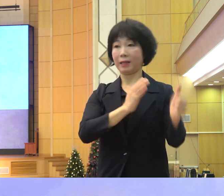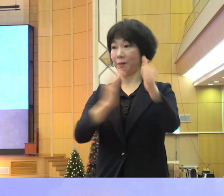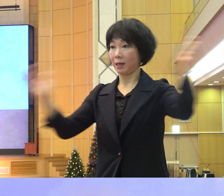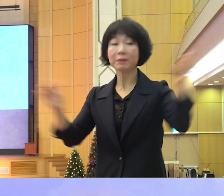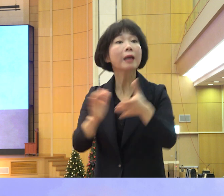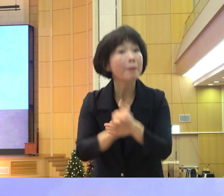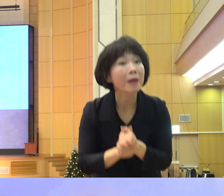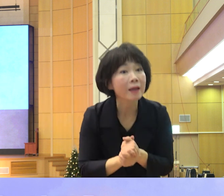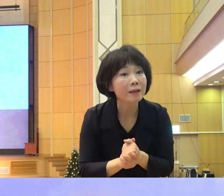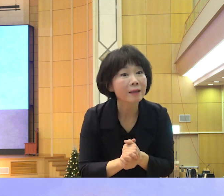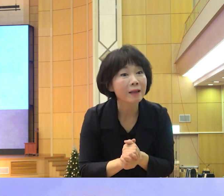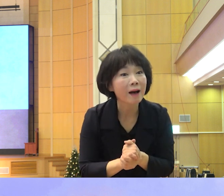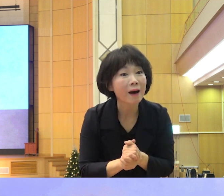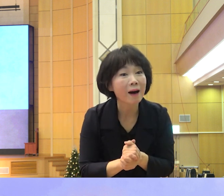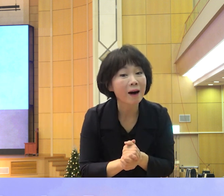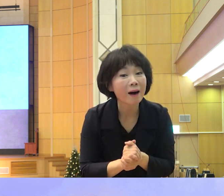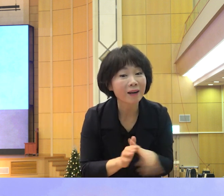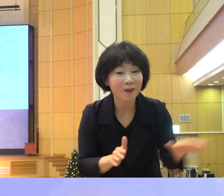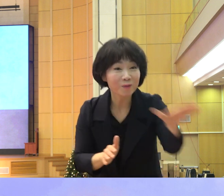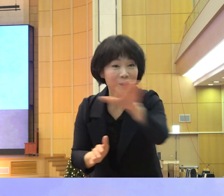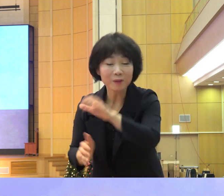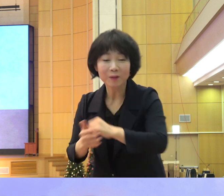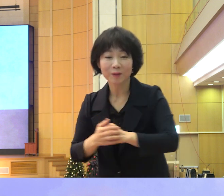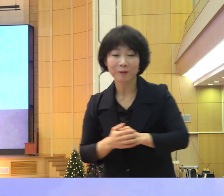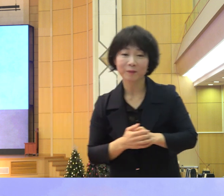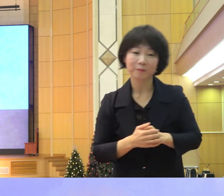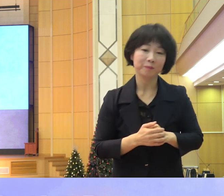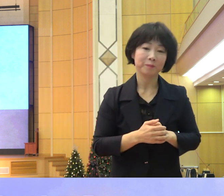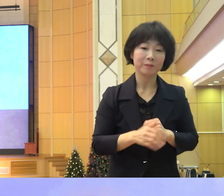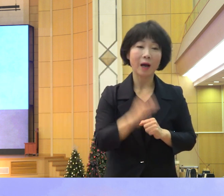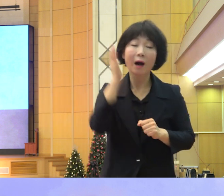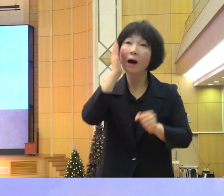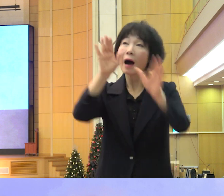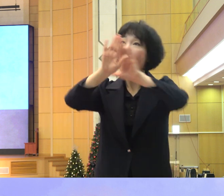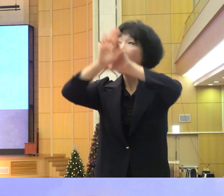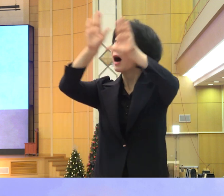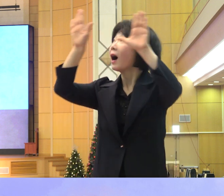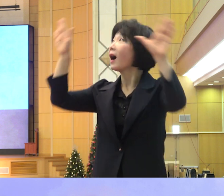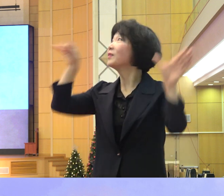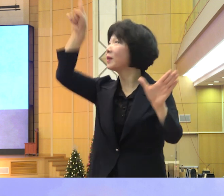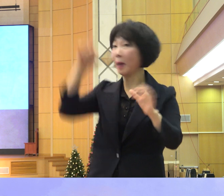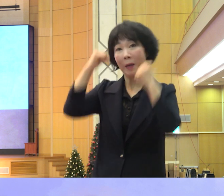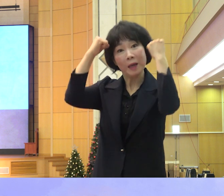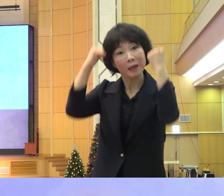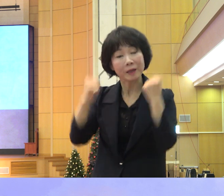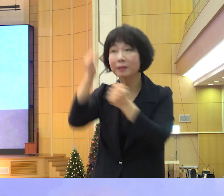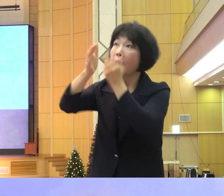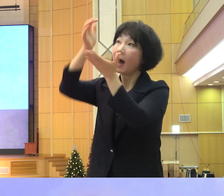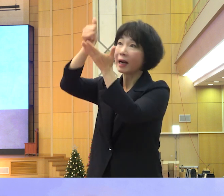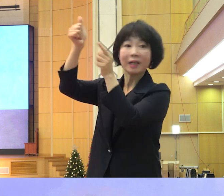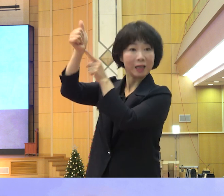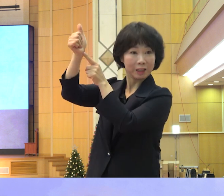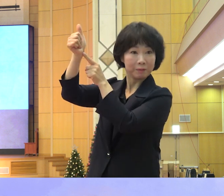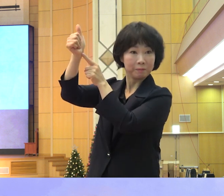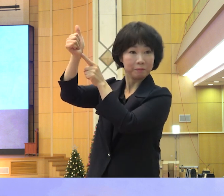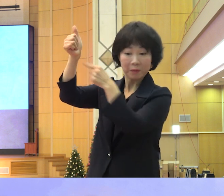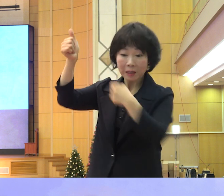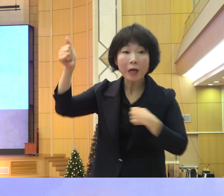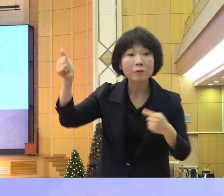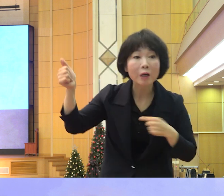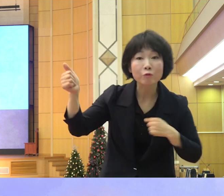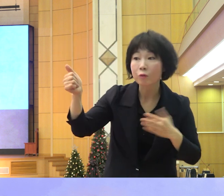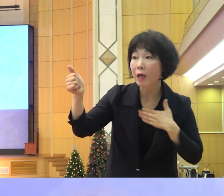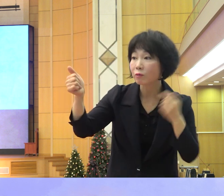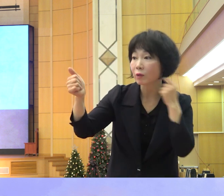여러분들이, 나는 하늘에 계신 하나님, 그리고 나는 그냥 교인 이러면 안